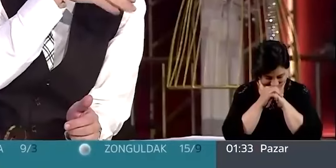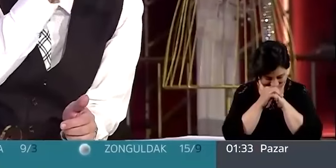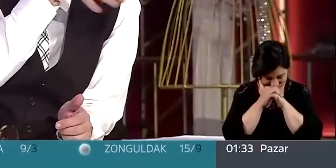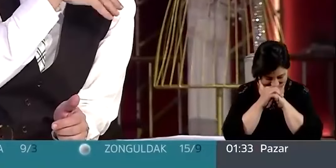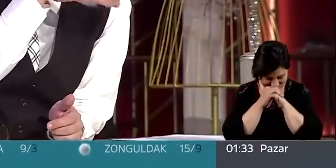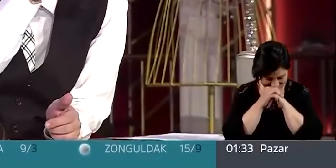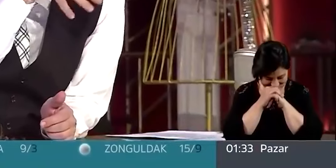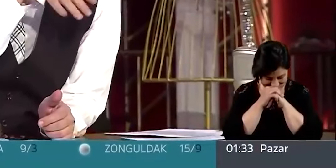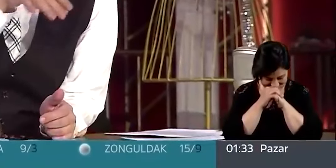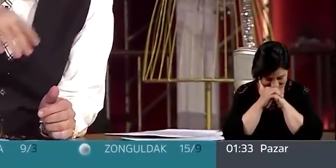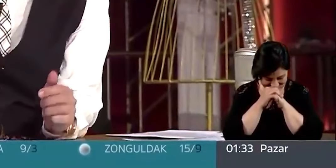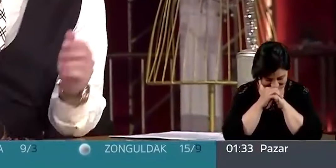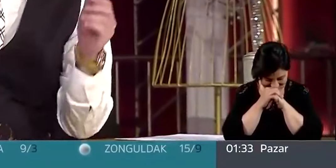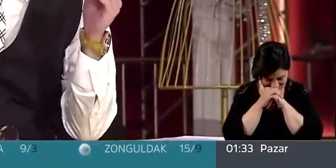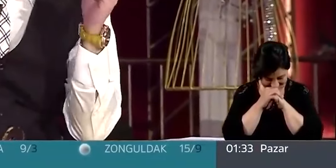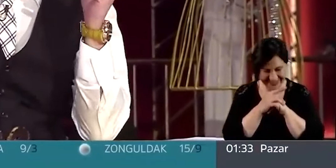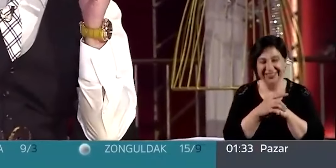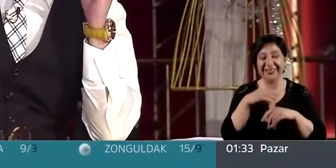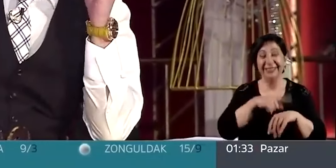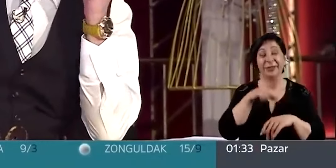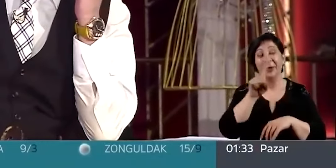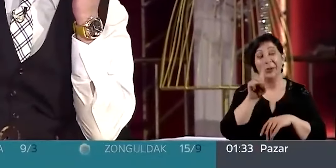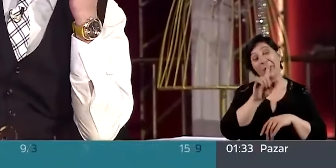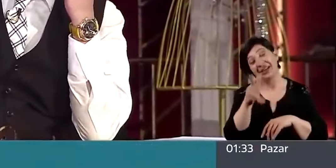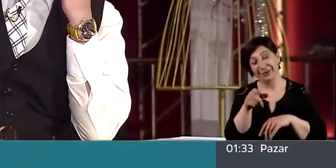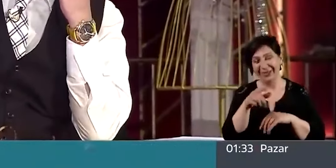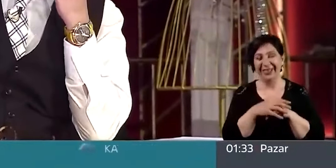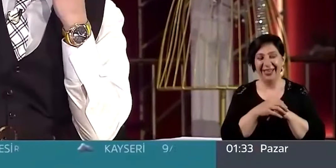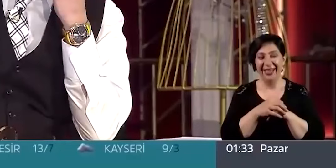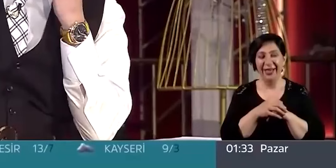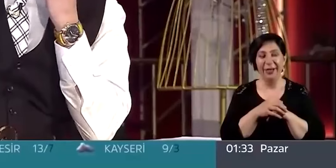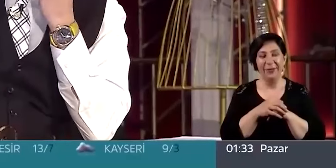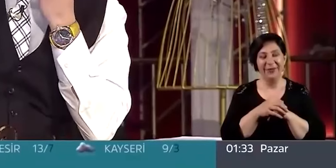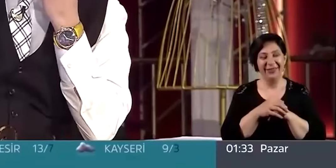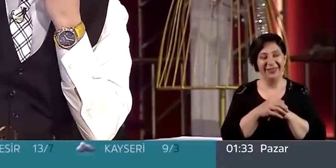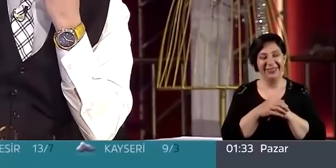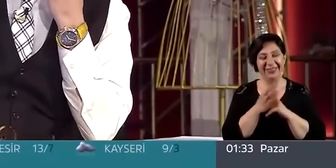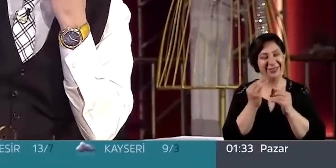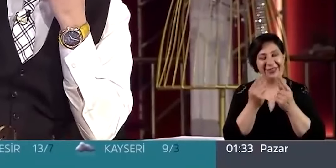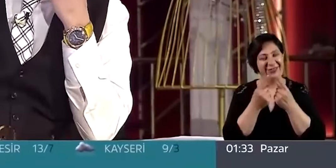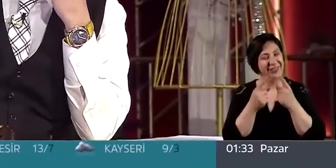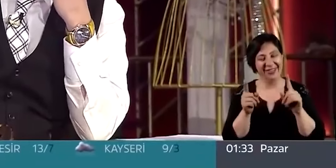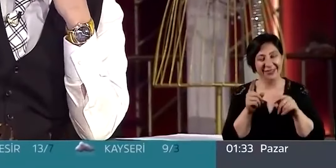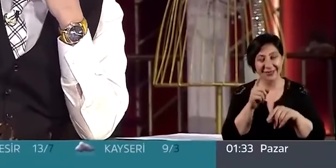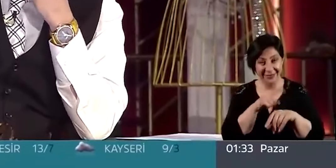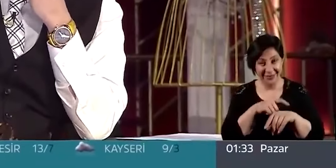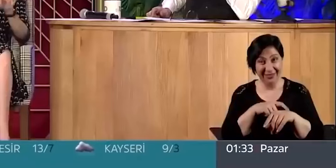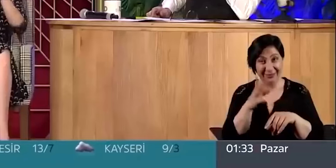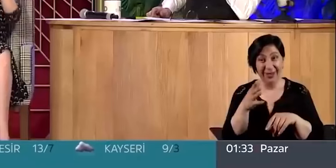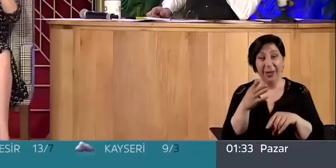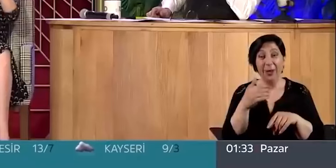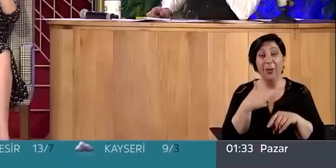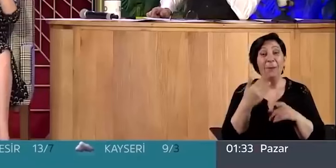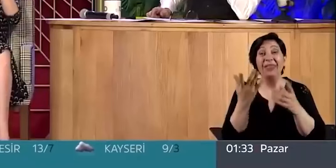farklı. Ama gözde 10'u 10 geçiyor. Antalya Havaalanı'ndan aldık. Çok saat. Saat mi o? Saat. Ben